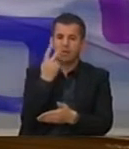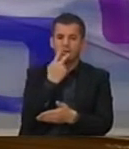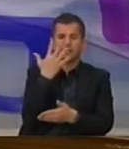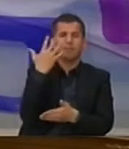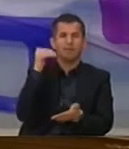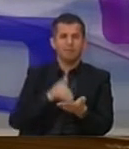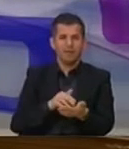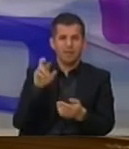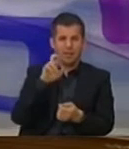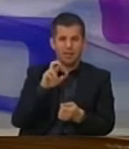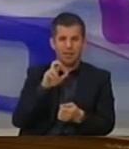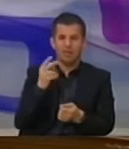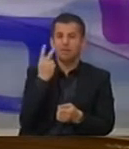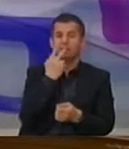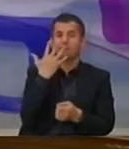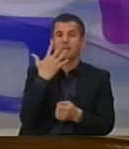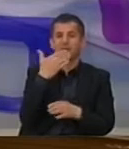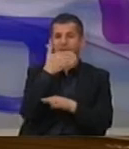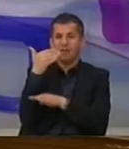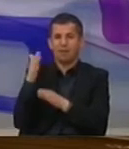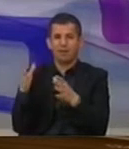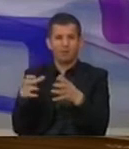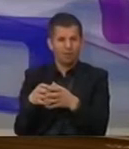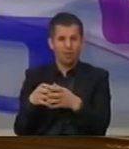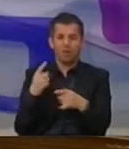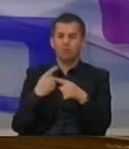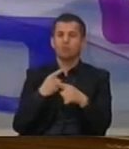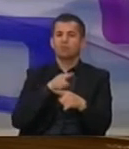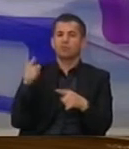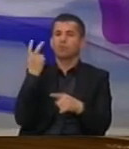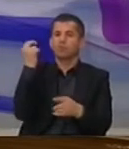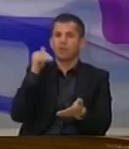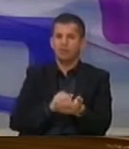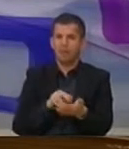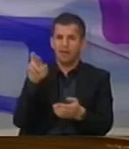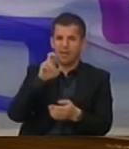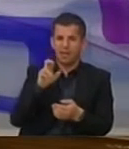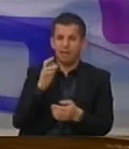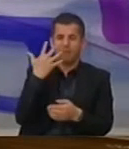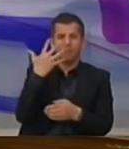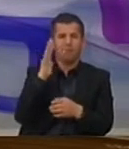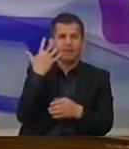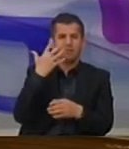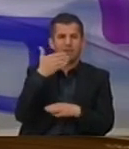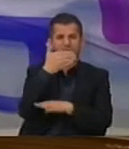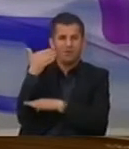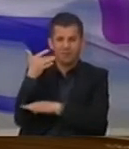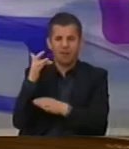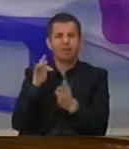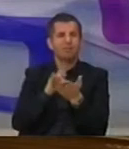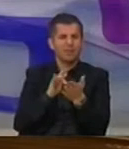25.000 euro për 25 ndërmarrje mikro dhe deri në 200.000 euro për 15 ndërmarrje të vogla dhe të